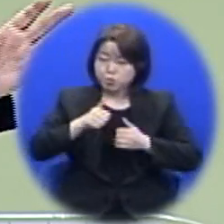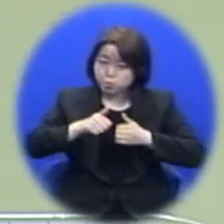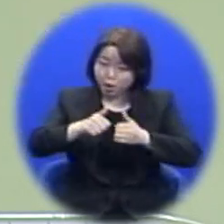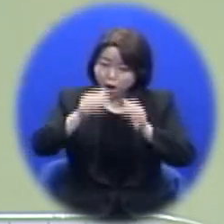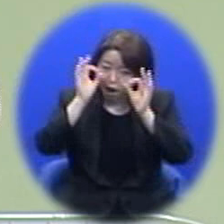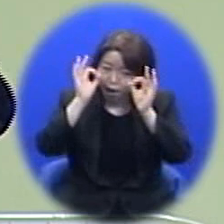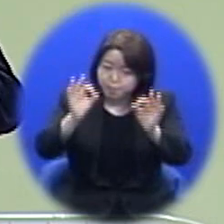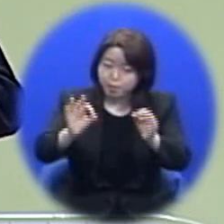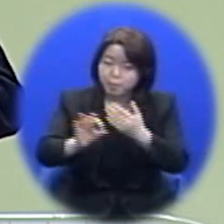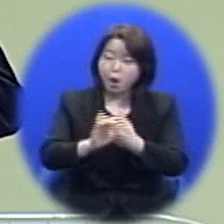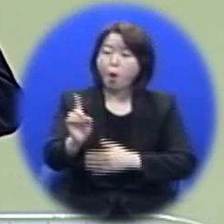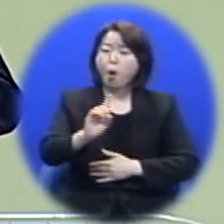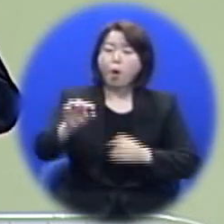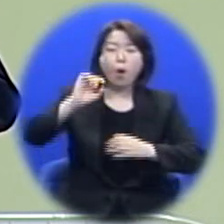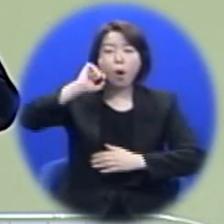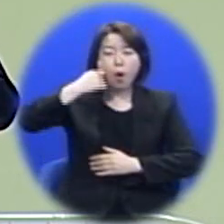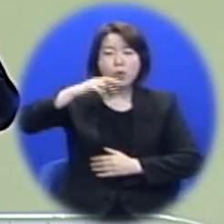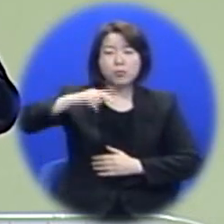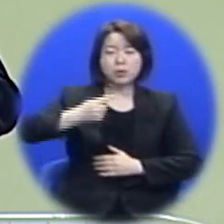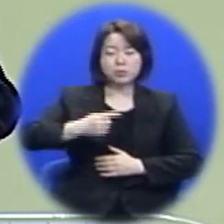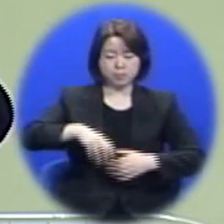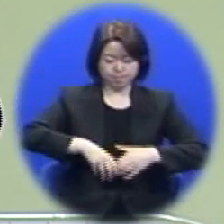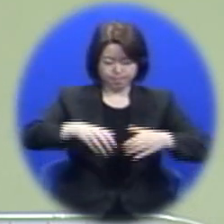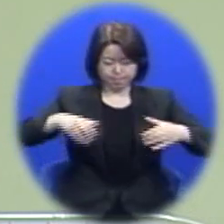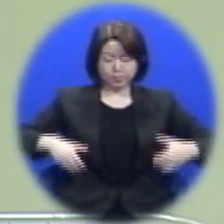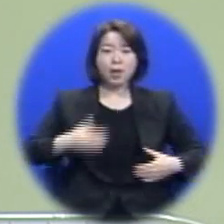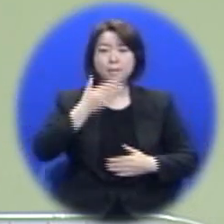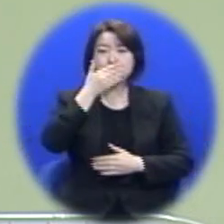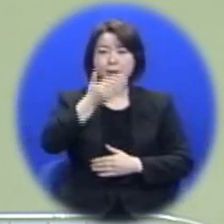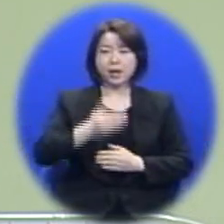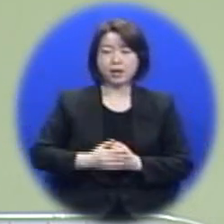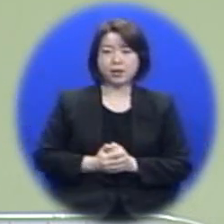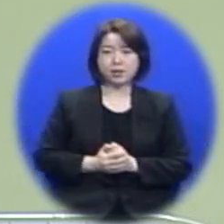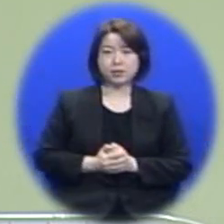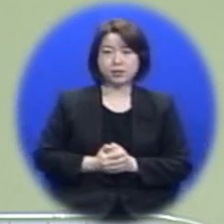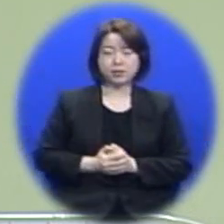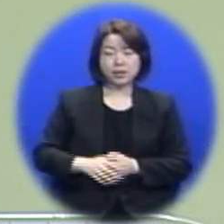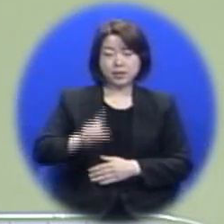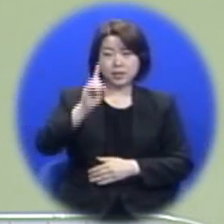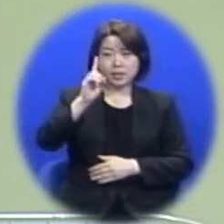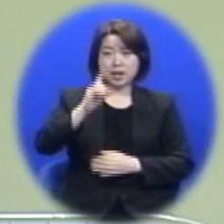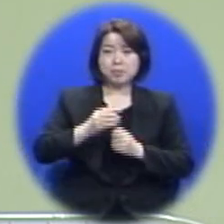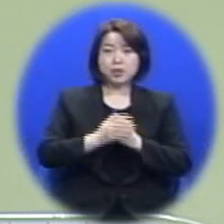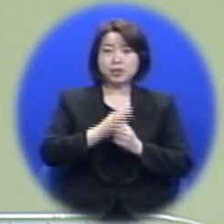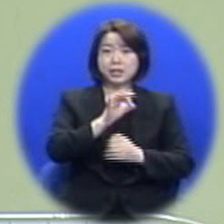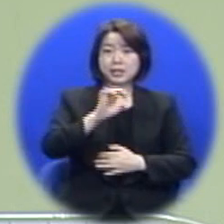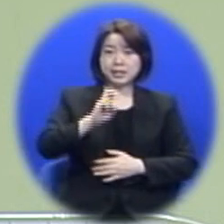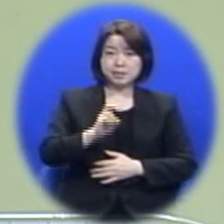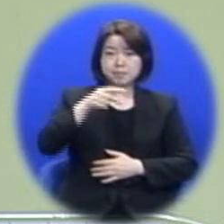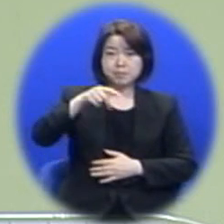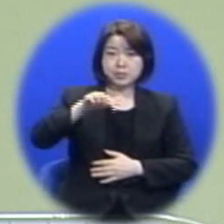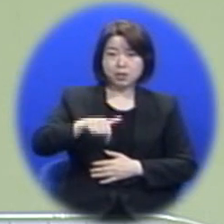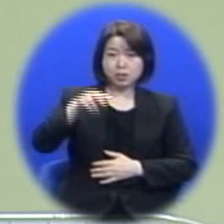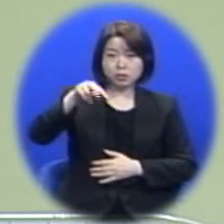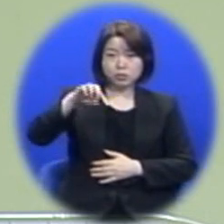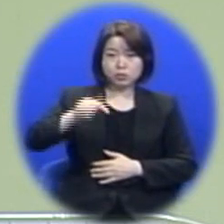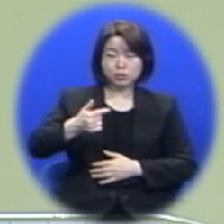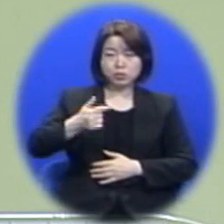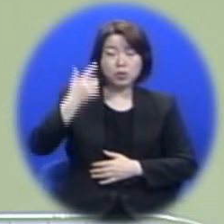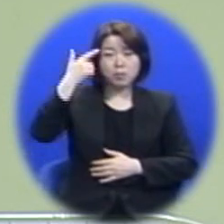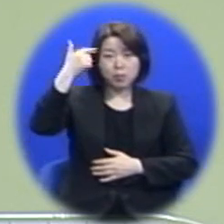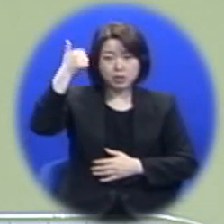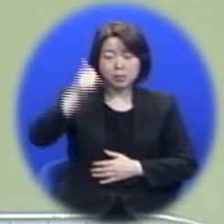어려운 길에도 담대한 겁니다 한번은 임 석순 목사님께 어느 선교사님이